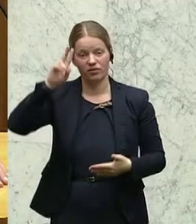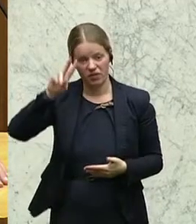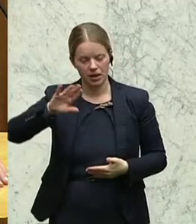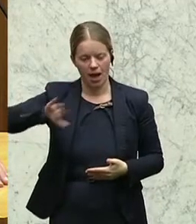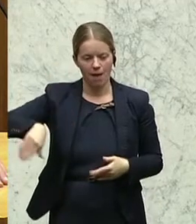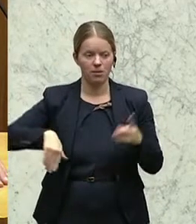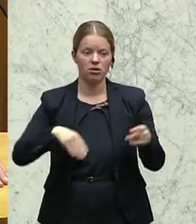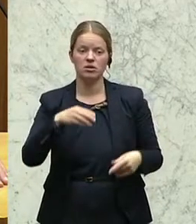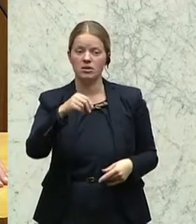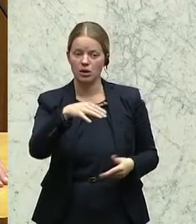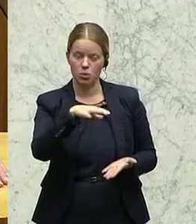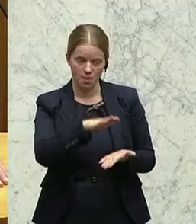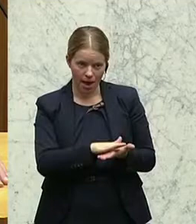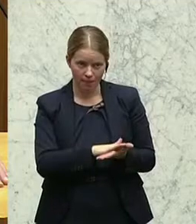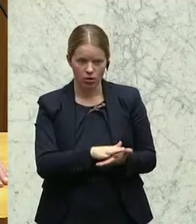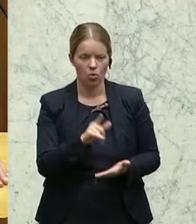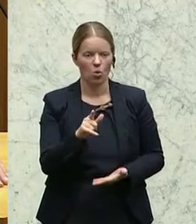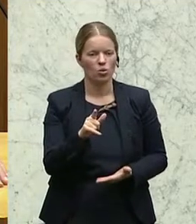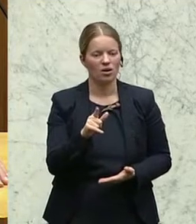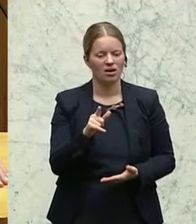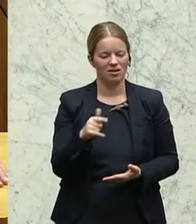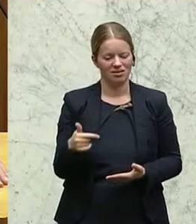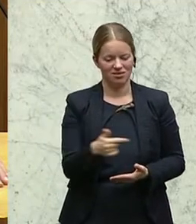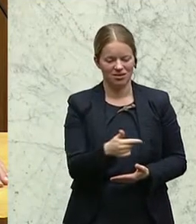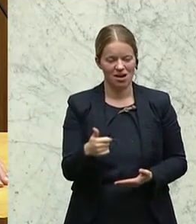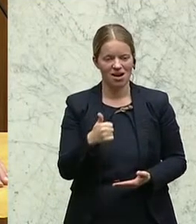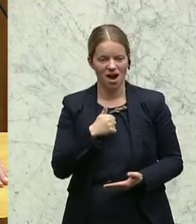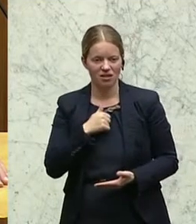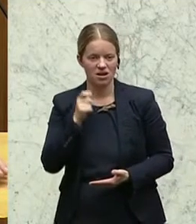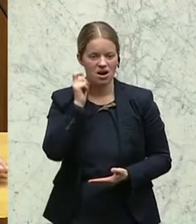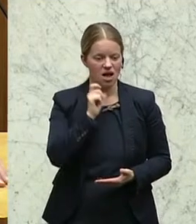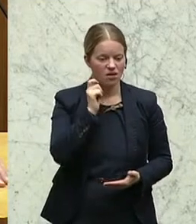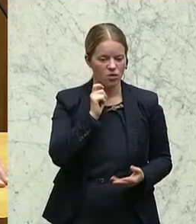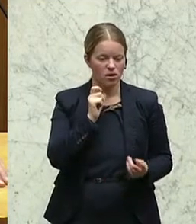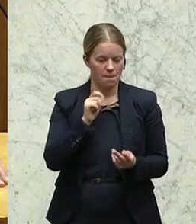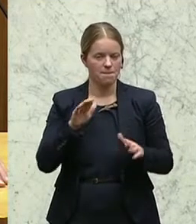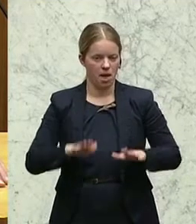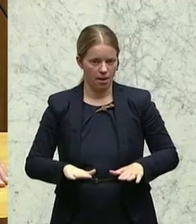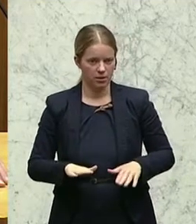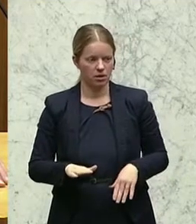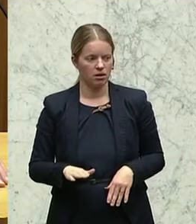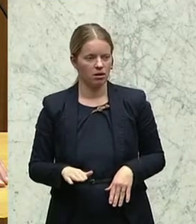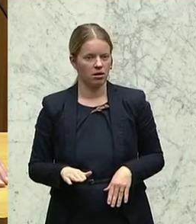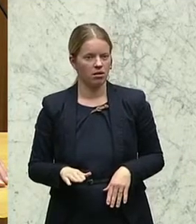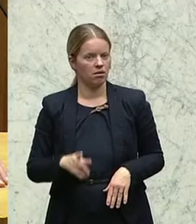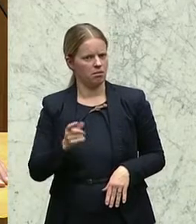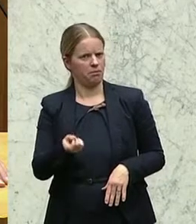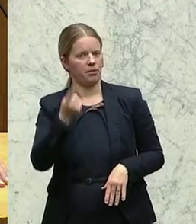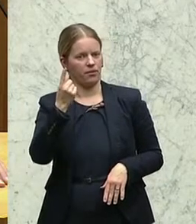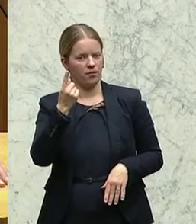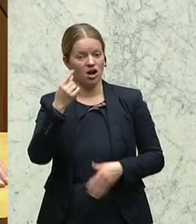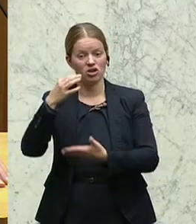Standort Salzburg und die Zweigstellen Klagenfurt und Graz. Und wie kann man es nicht anders erwarten? Der Standort